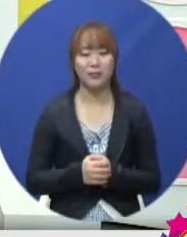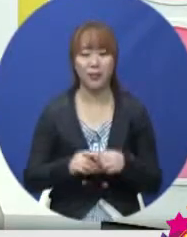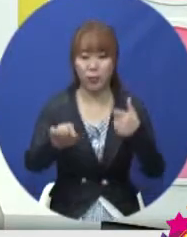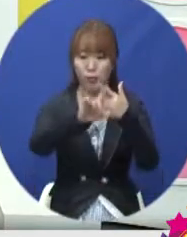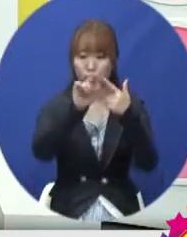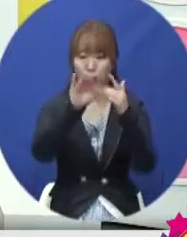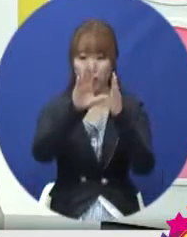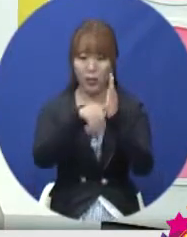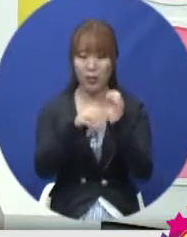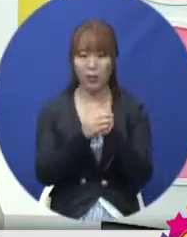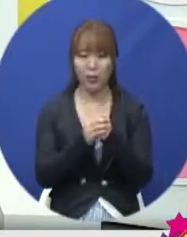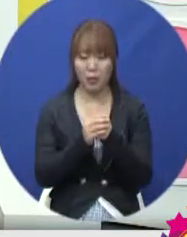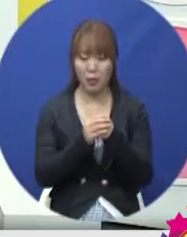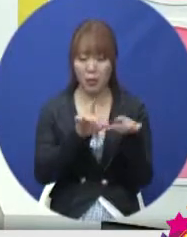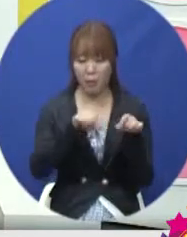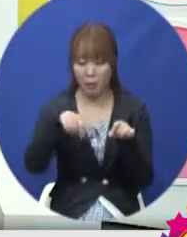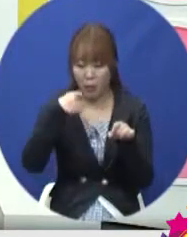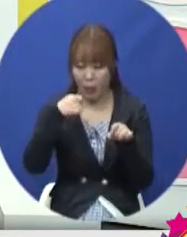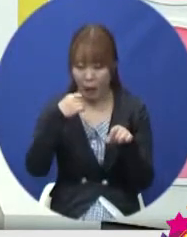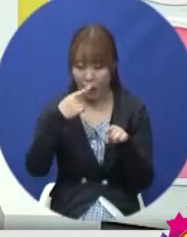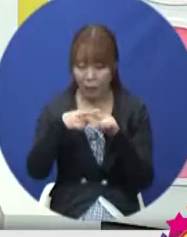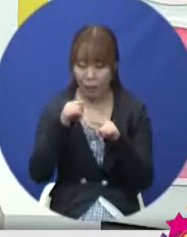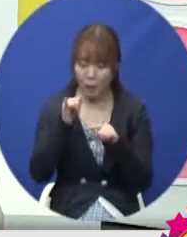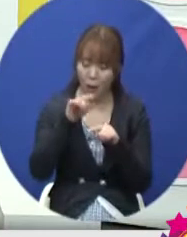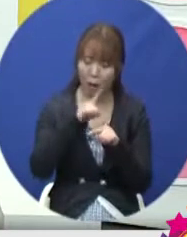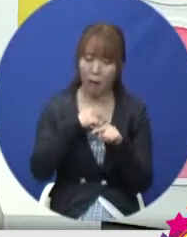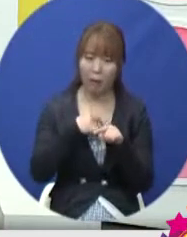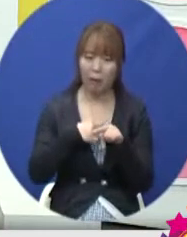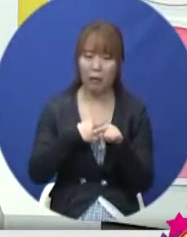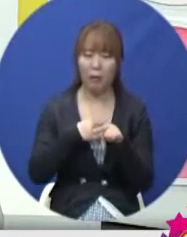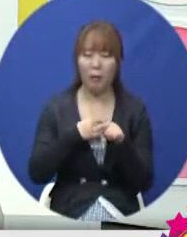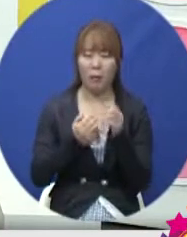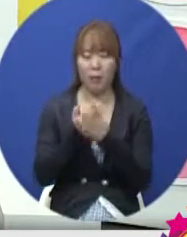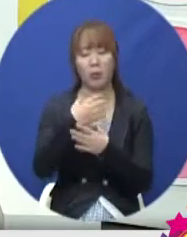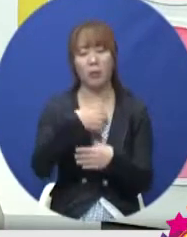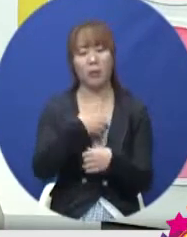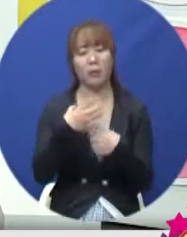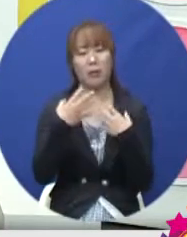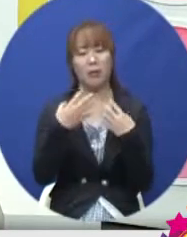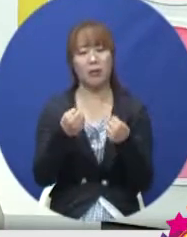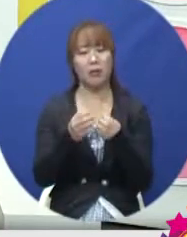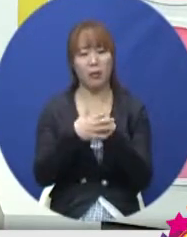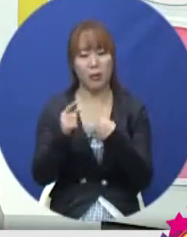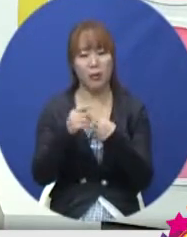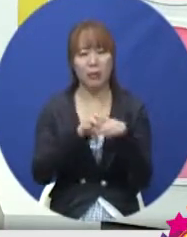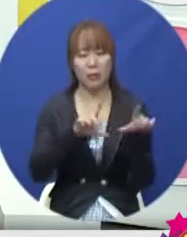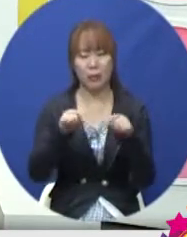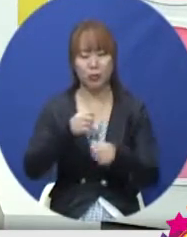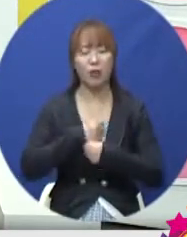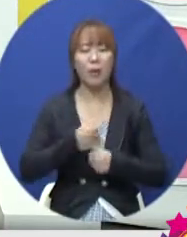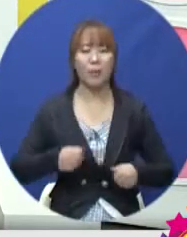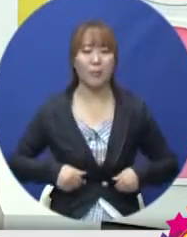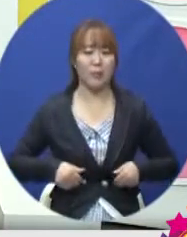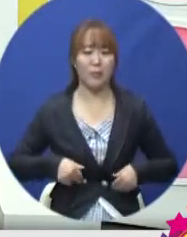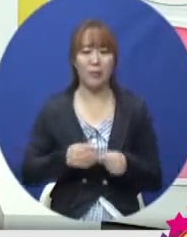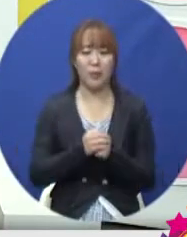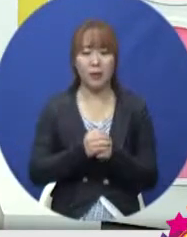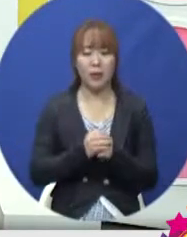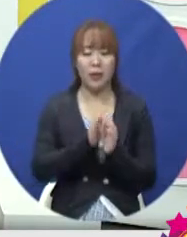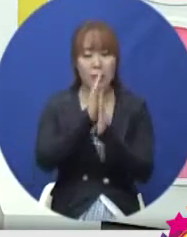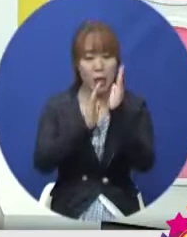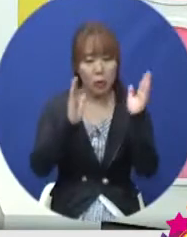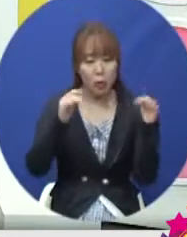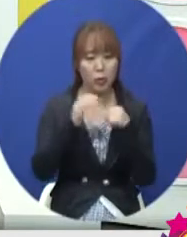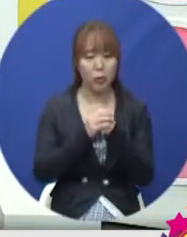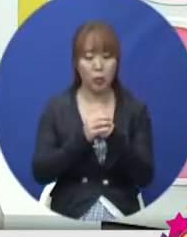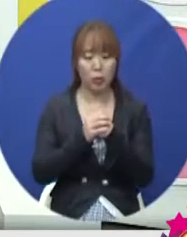자, 6월에는 식중독 발생 위험이 높아 음식을 주의해서 드셔야 합니다. 자, 그런데